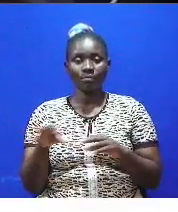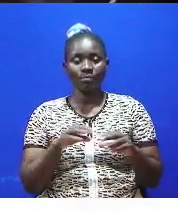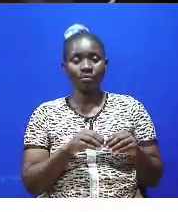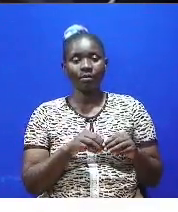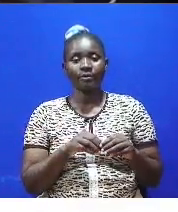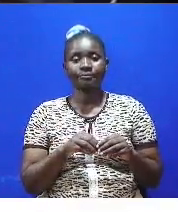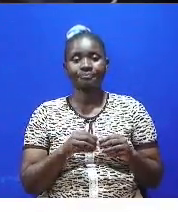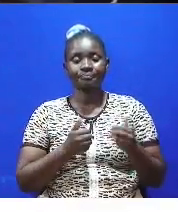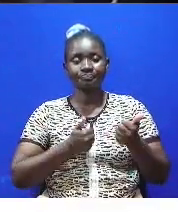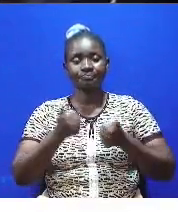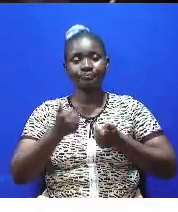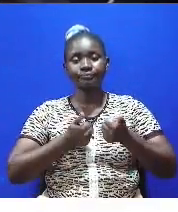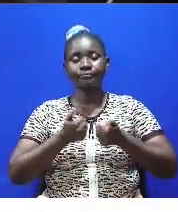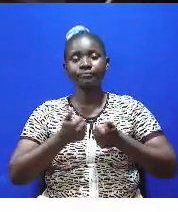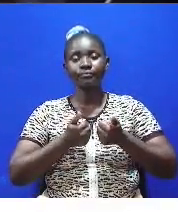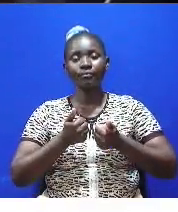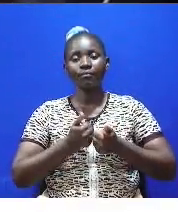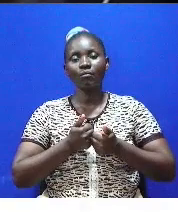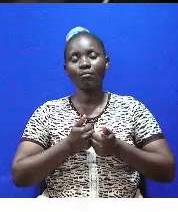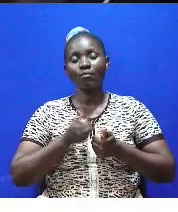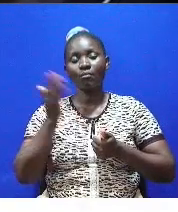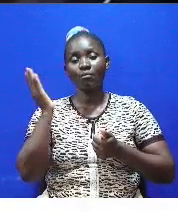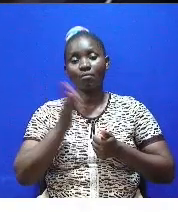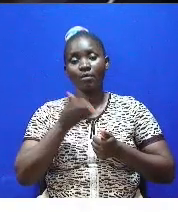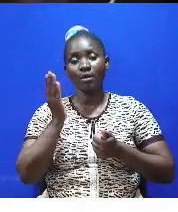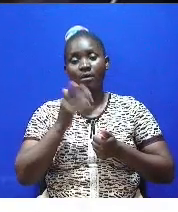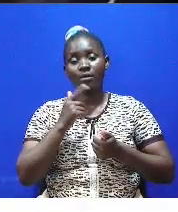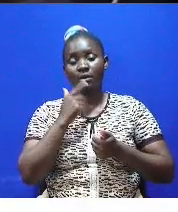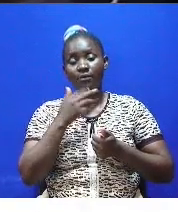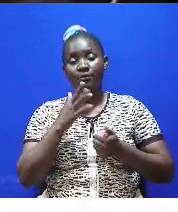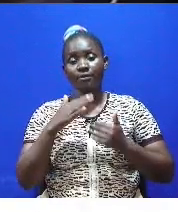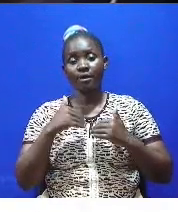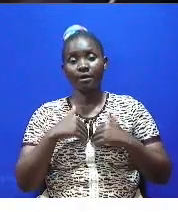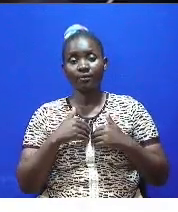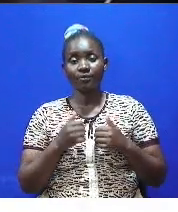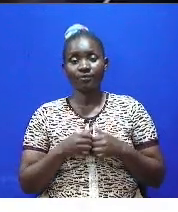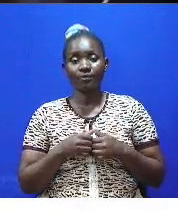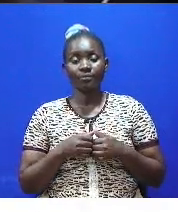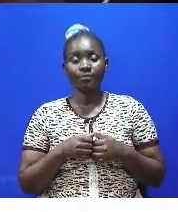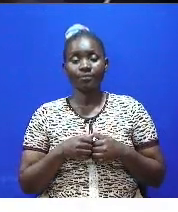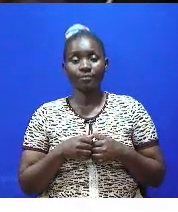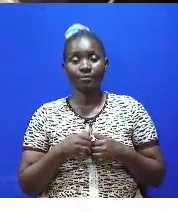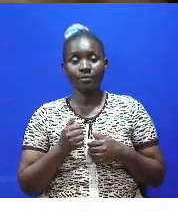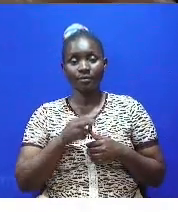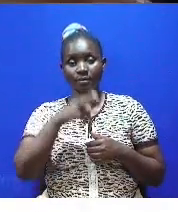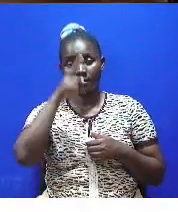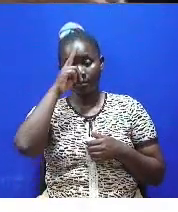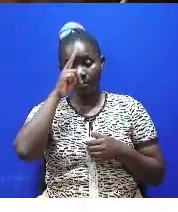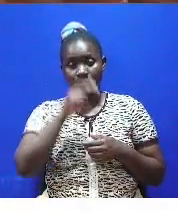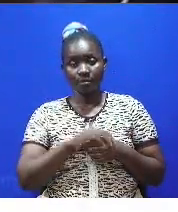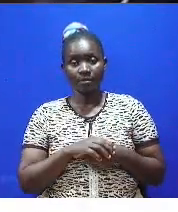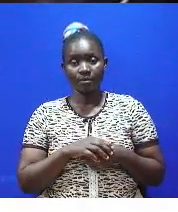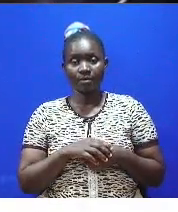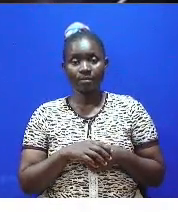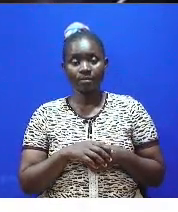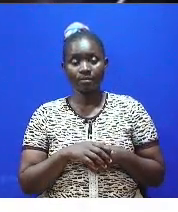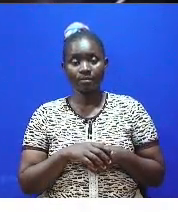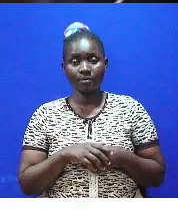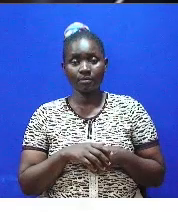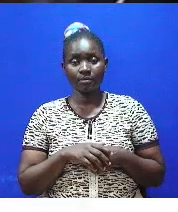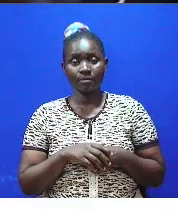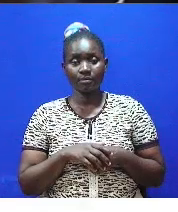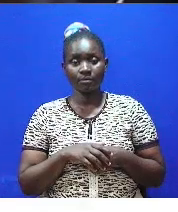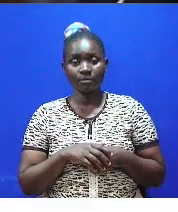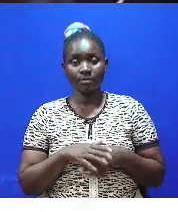igali wabwate ni mioro na habana geti iga wabwate. Pata kubutua na basikali bate nini, baka kubutua na mabati ya kwenda kwa mjeo.